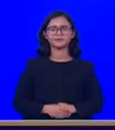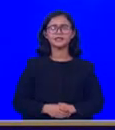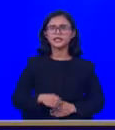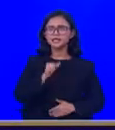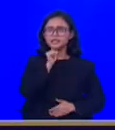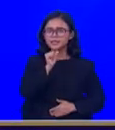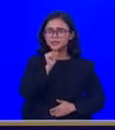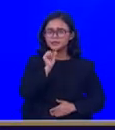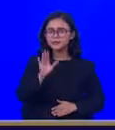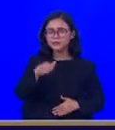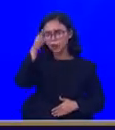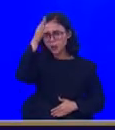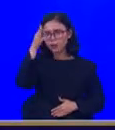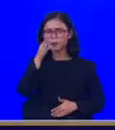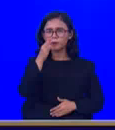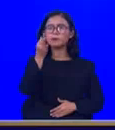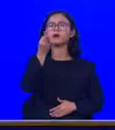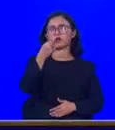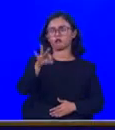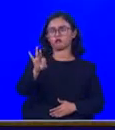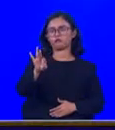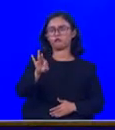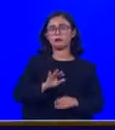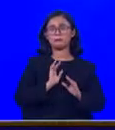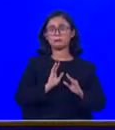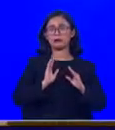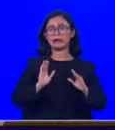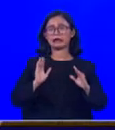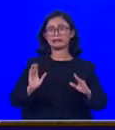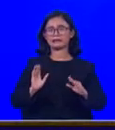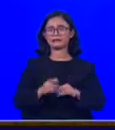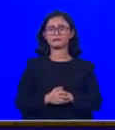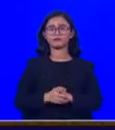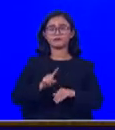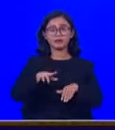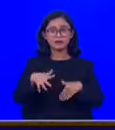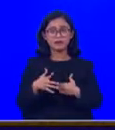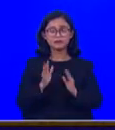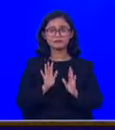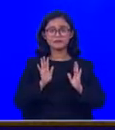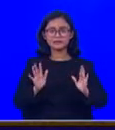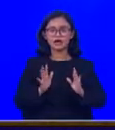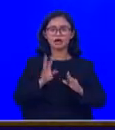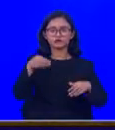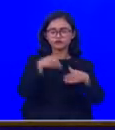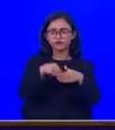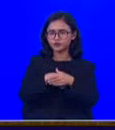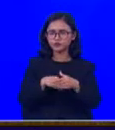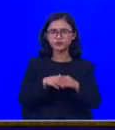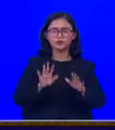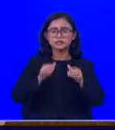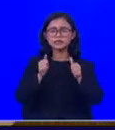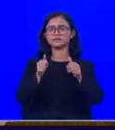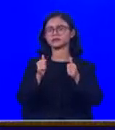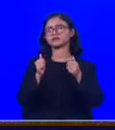siapa nih yang sebentar lagi jadi orang tua baru? Kayaknya banyak nih. Dan tentunya banyak sekali nih perlengkapan yang harus dipersiapkan